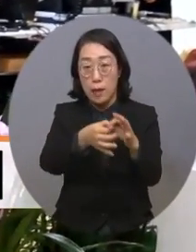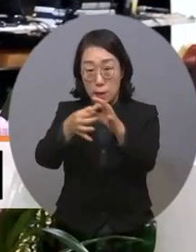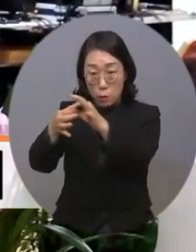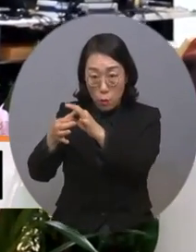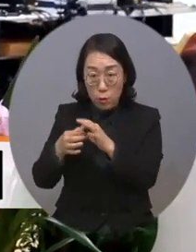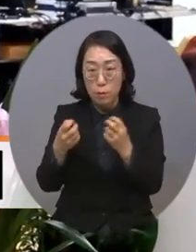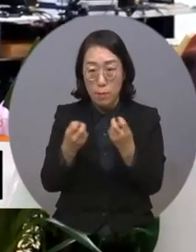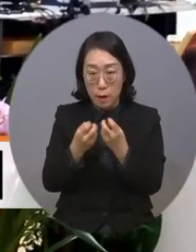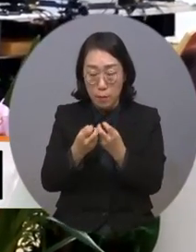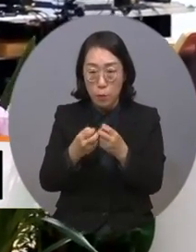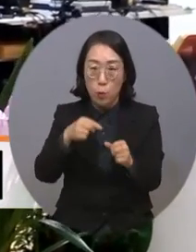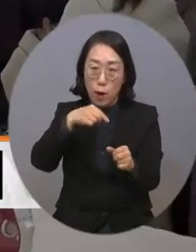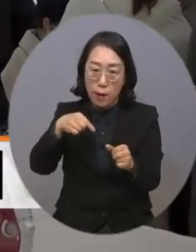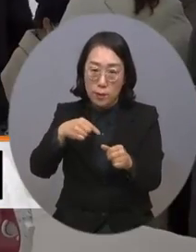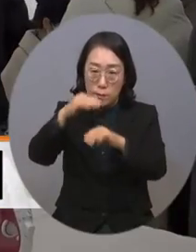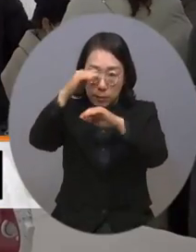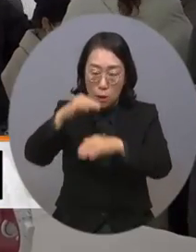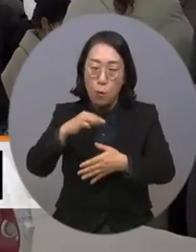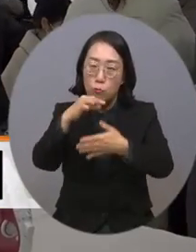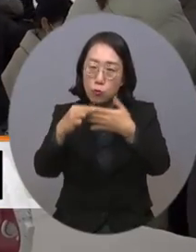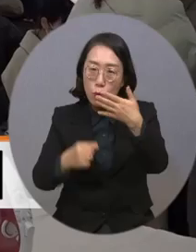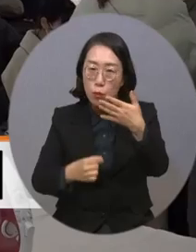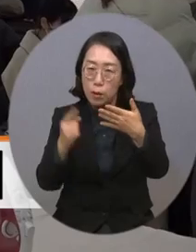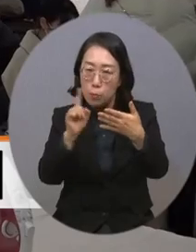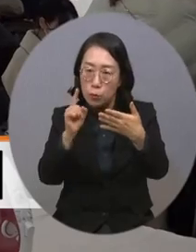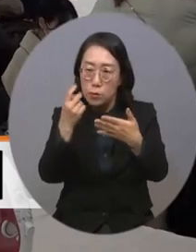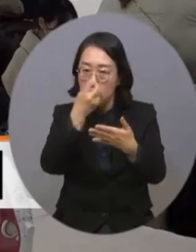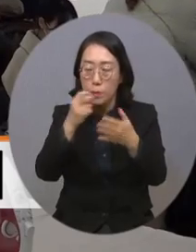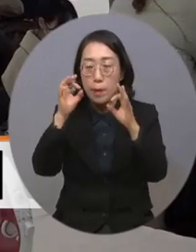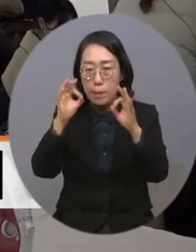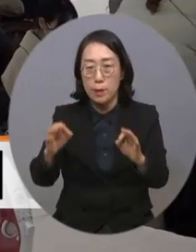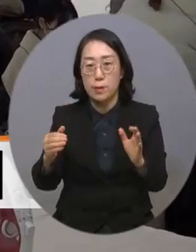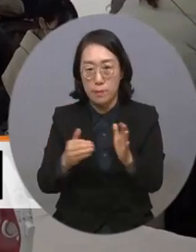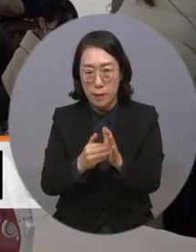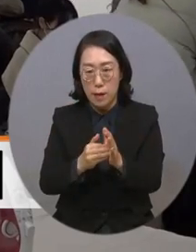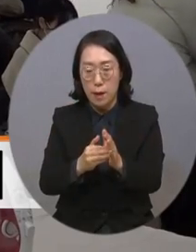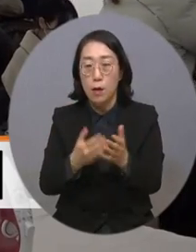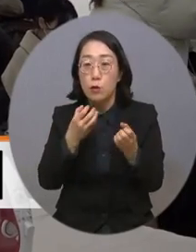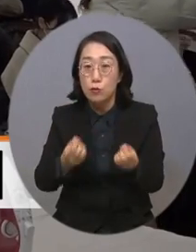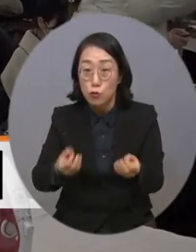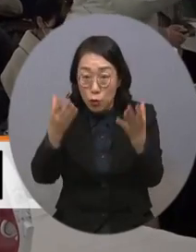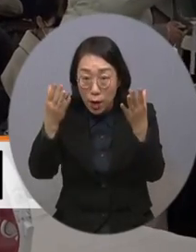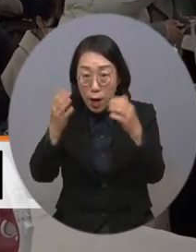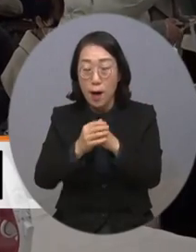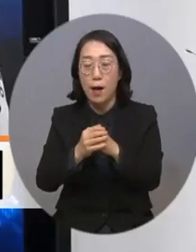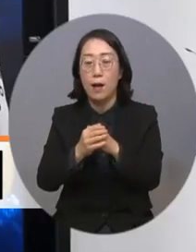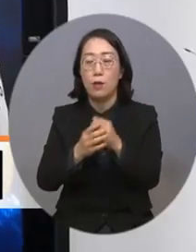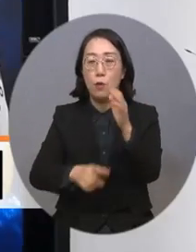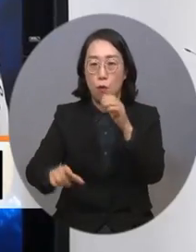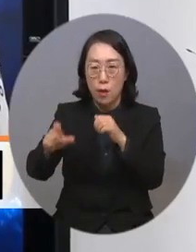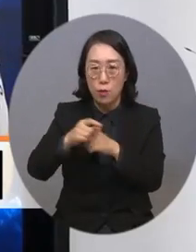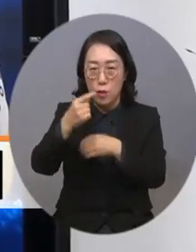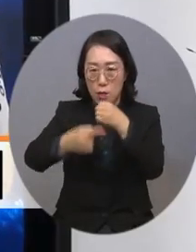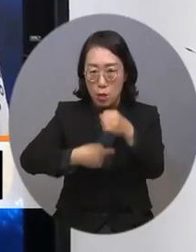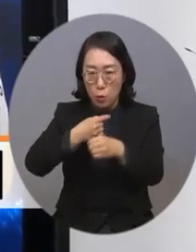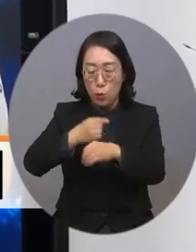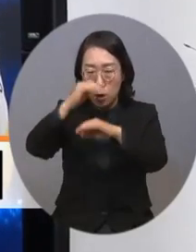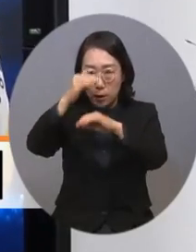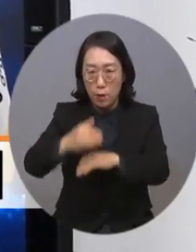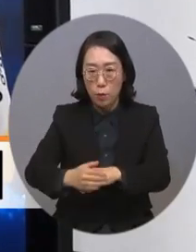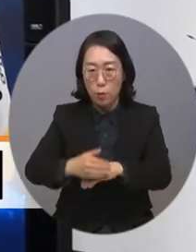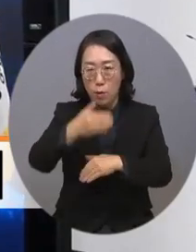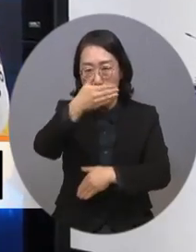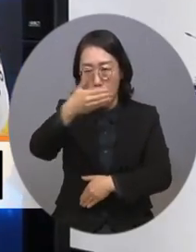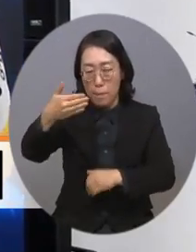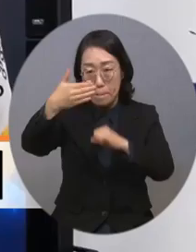학습 프로그램 진행을 확인하는 자리였습니다. 축하 행사와 함께 1년간의 활동 전시와 학습 프로그램 시연을